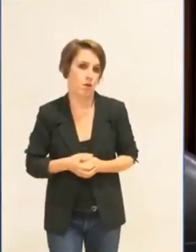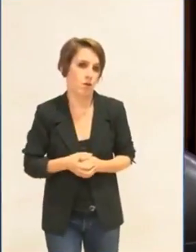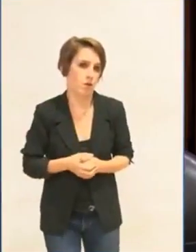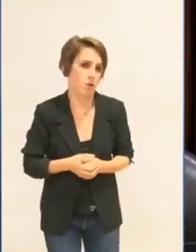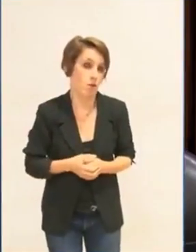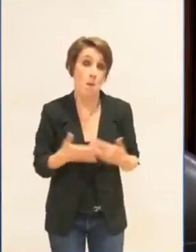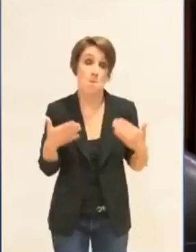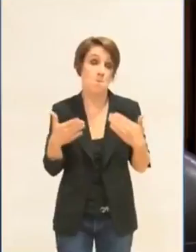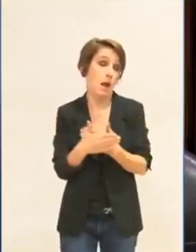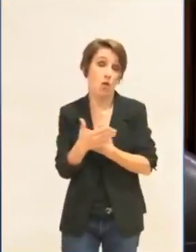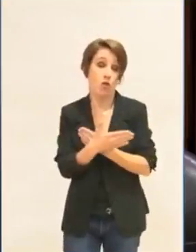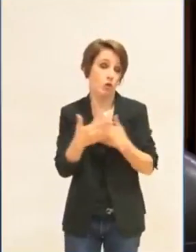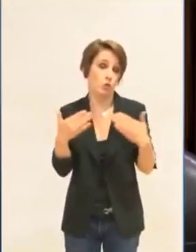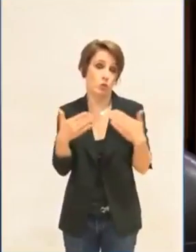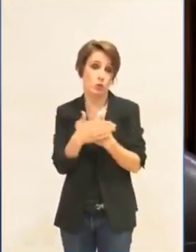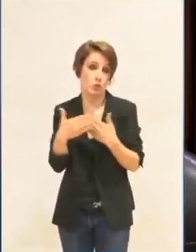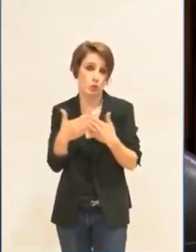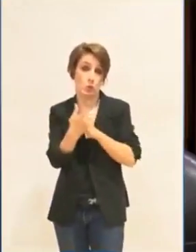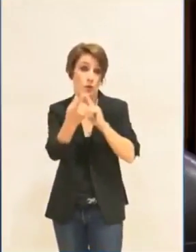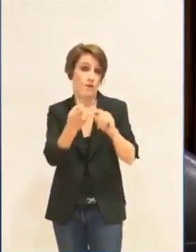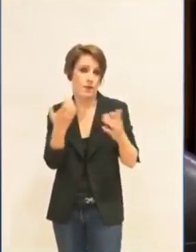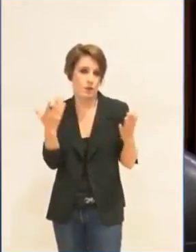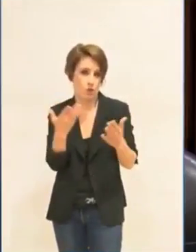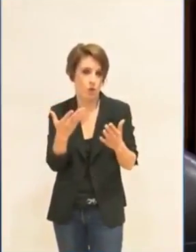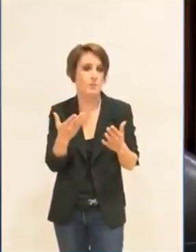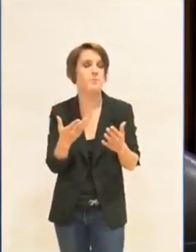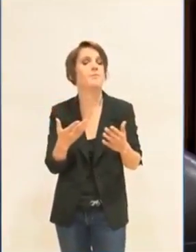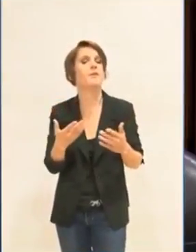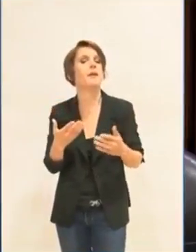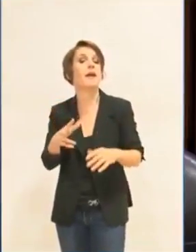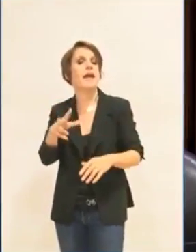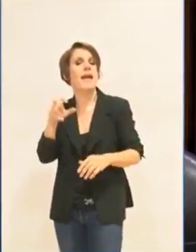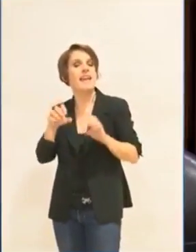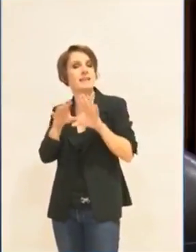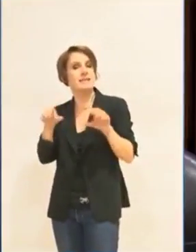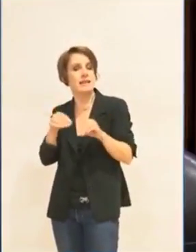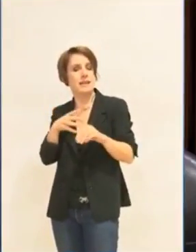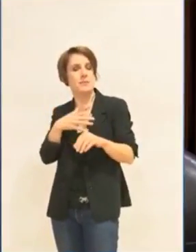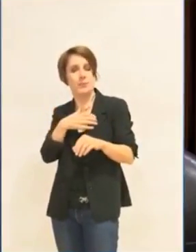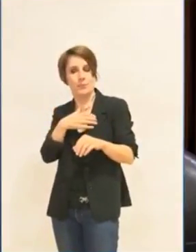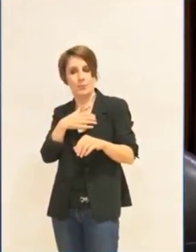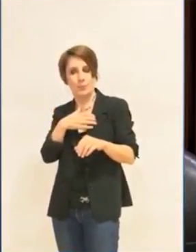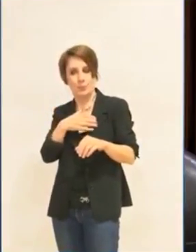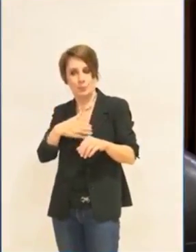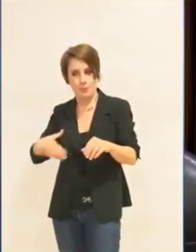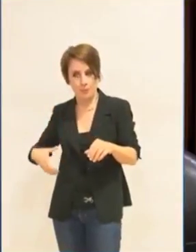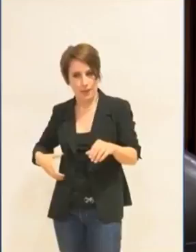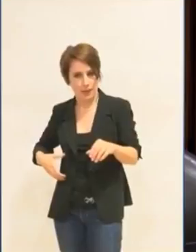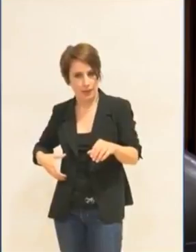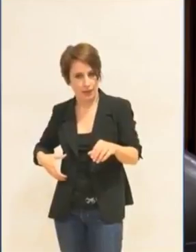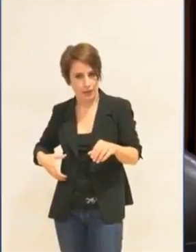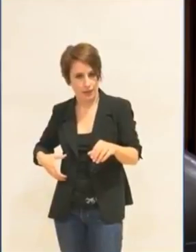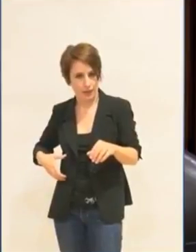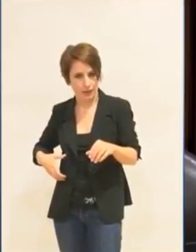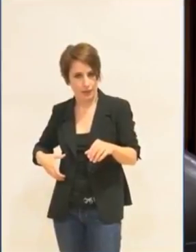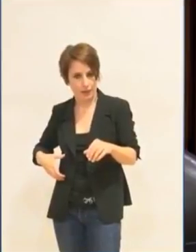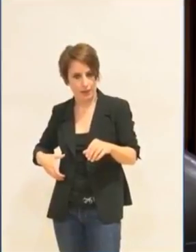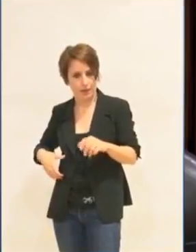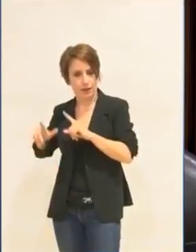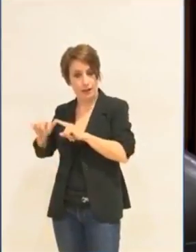Il vient du fait que pendant tout le mandat précédent, vous avez tenu une position,